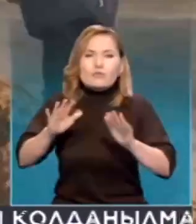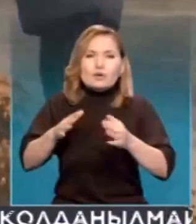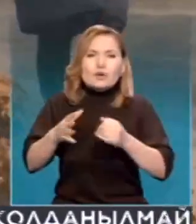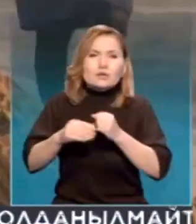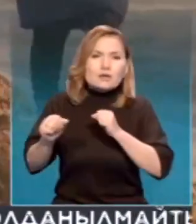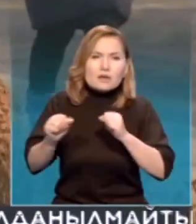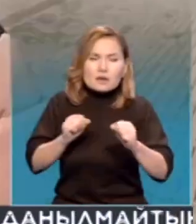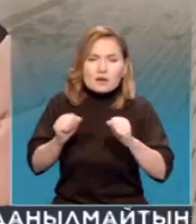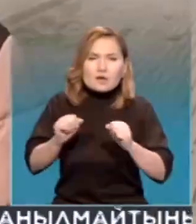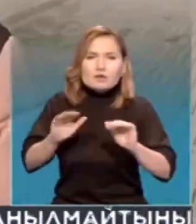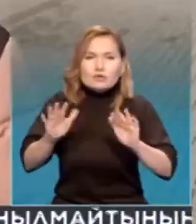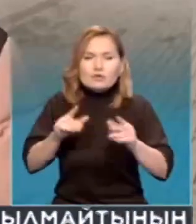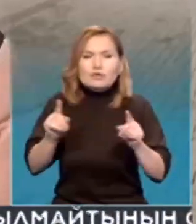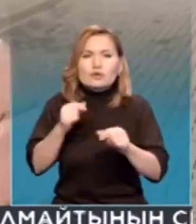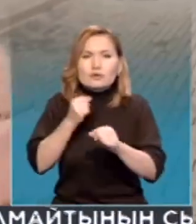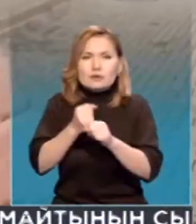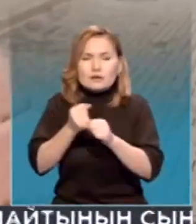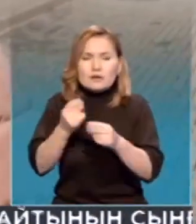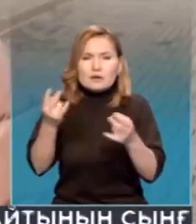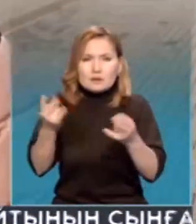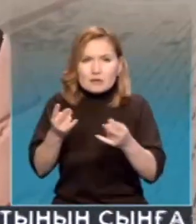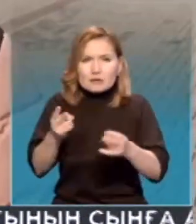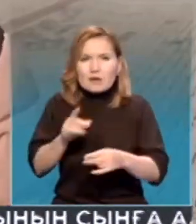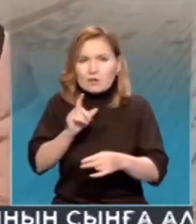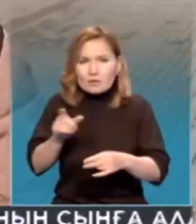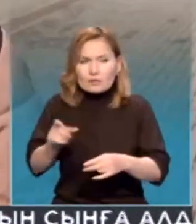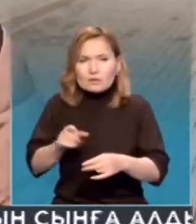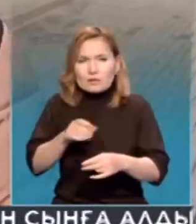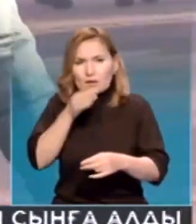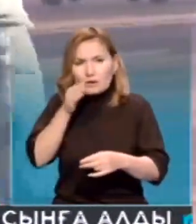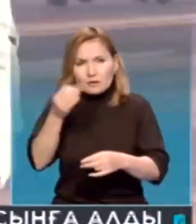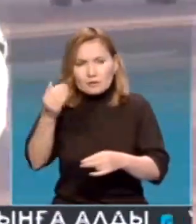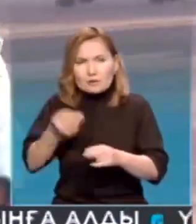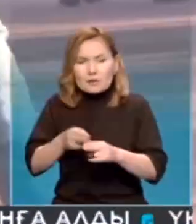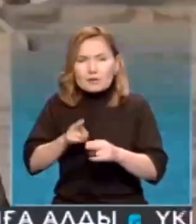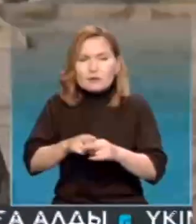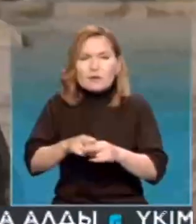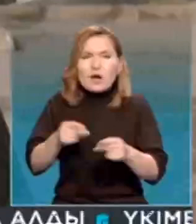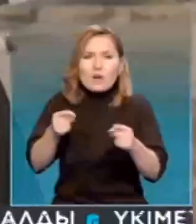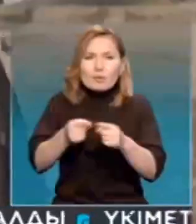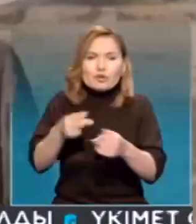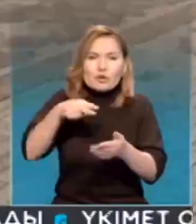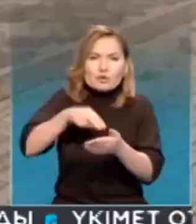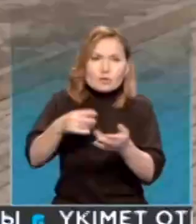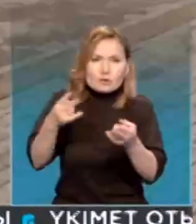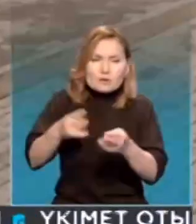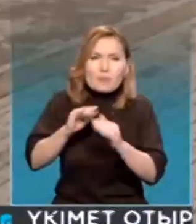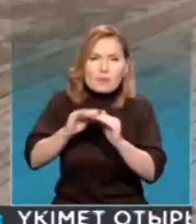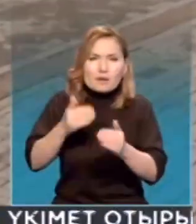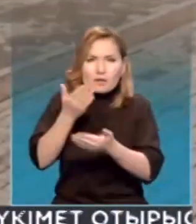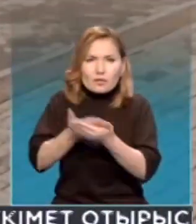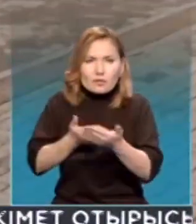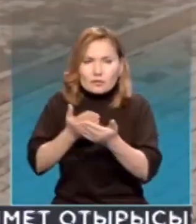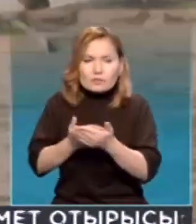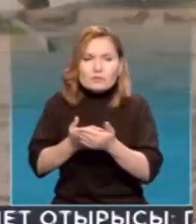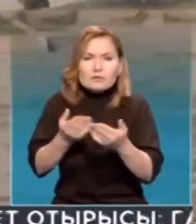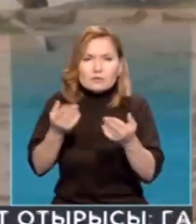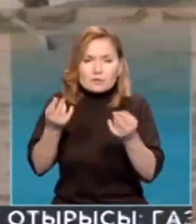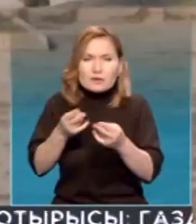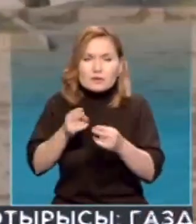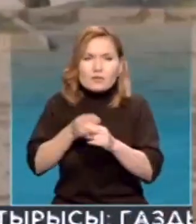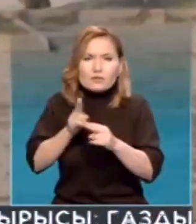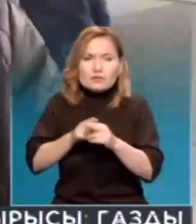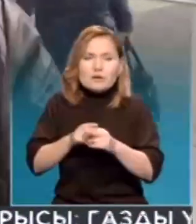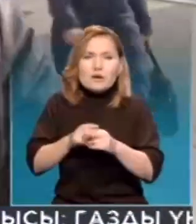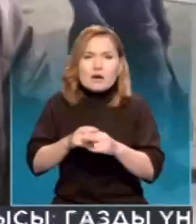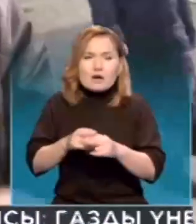керек екенін біле ме? Паниковать етуге болмайды. Бұрыштарға тұру керек. Айтып отыру керек всегда балаларға. Ештеңеге қарамай жүгіріп шық. Бәрін